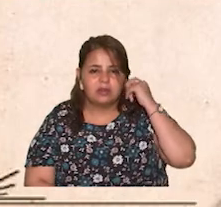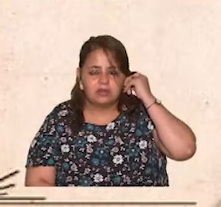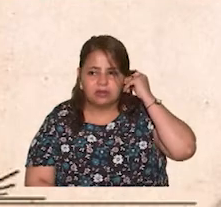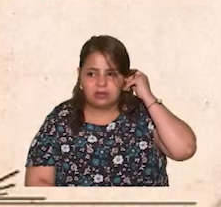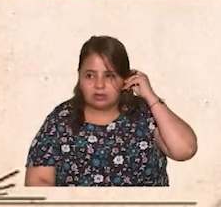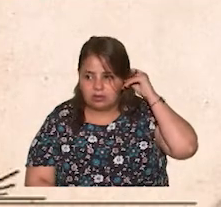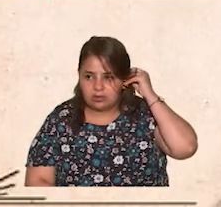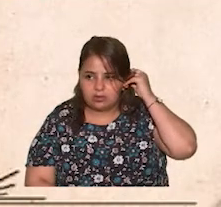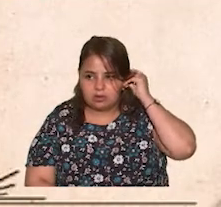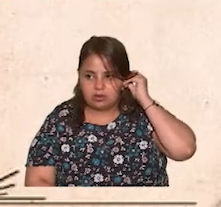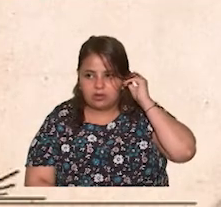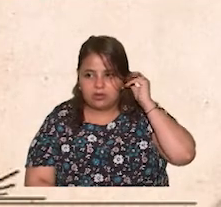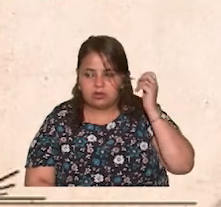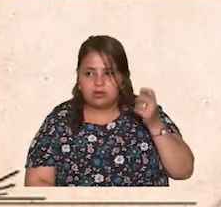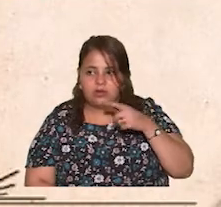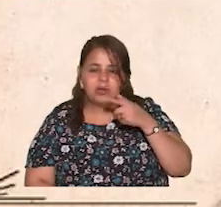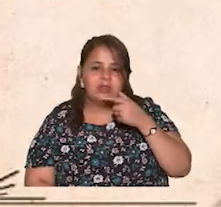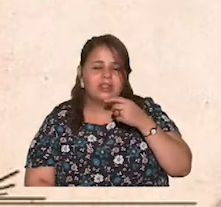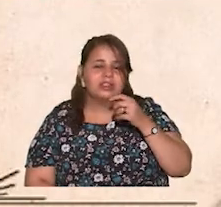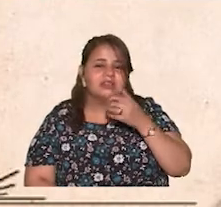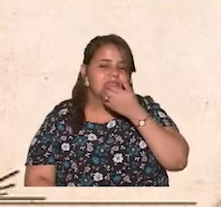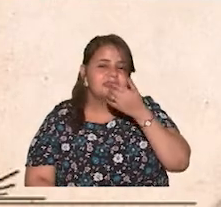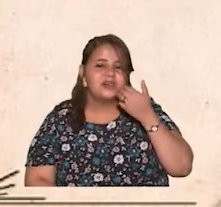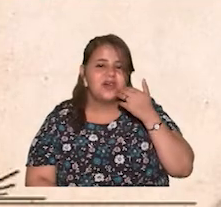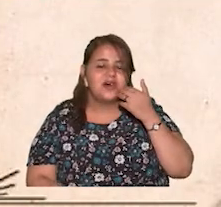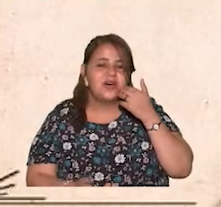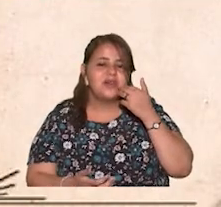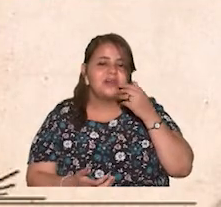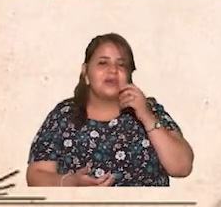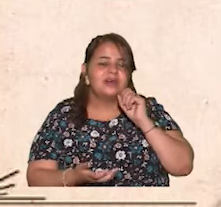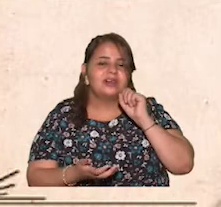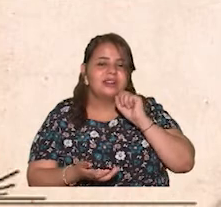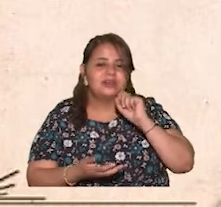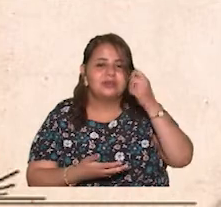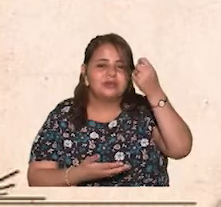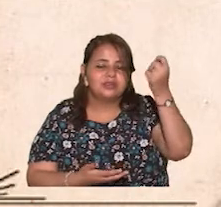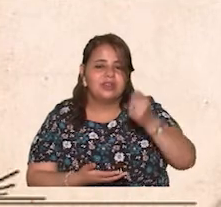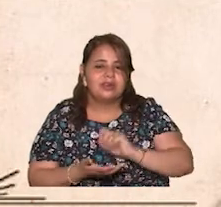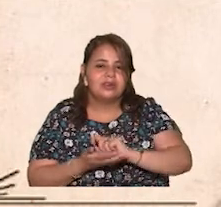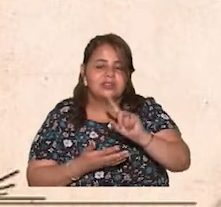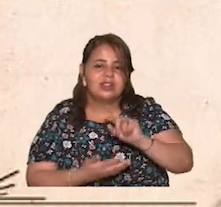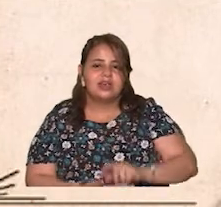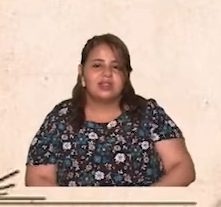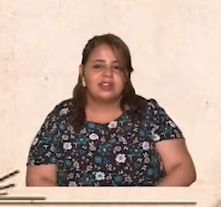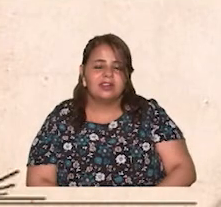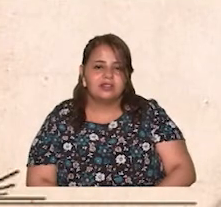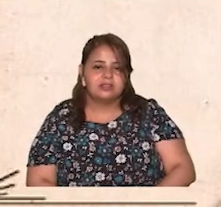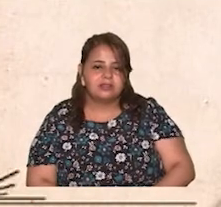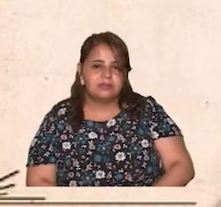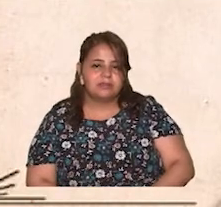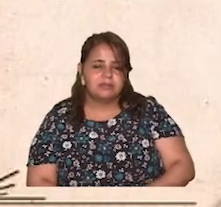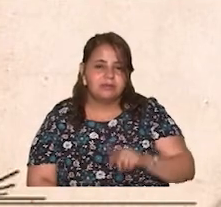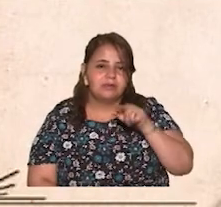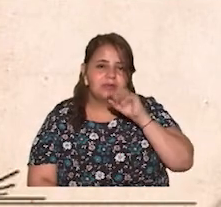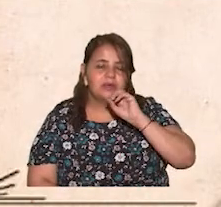3 اسابيع، اصوم صوم الرسل، يعني هو تهور في اي حاجه مثلا، او نذر انا مش قادر ان